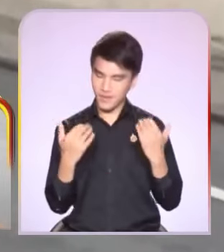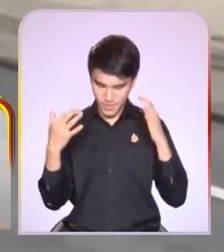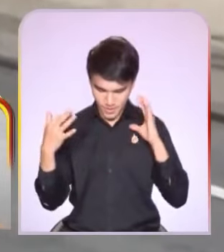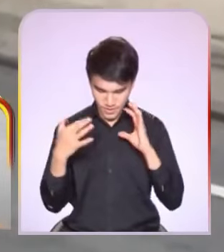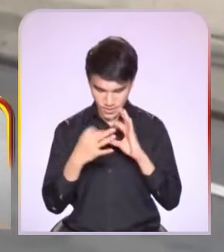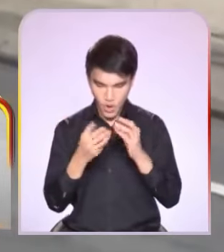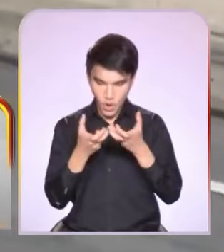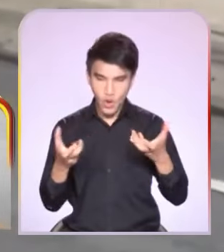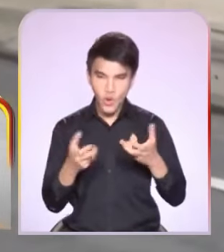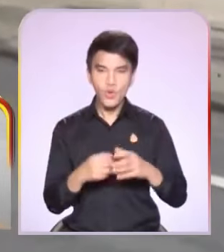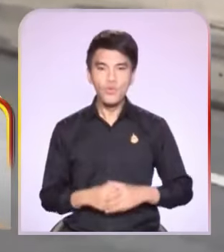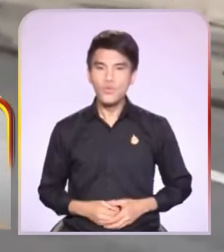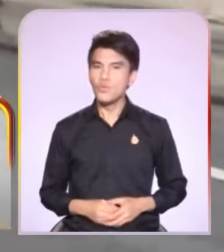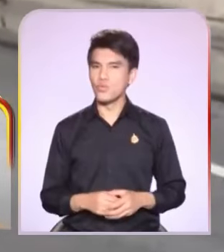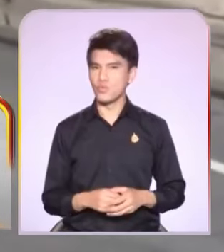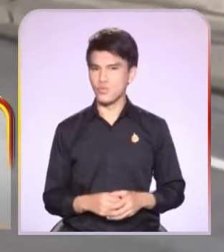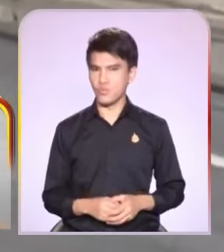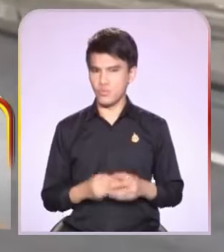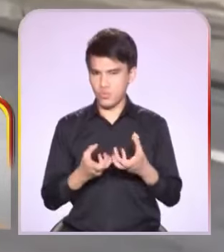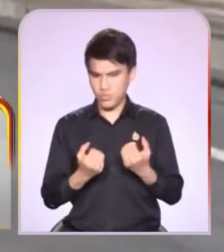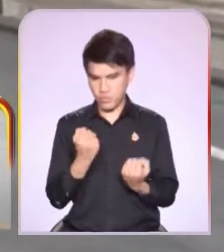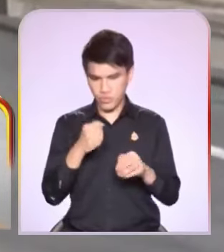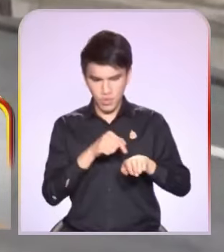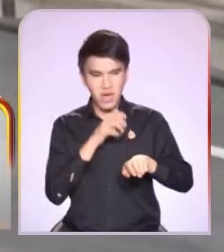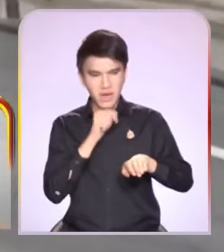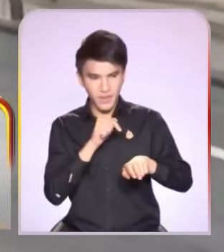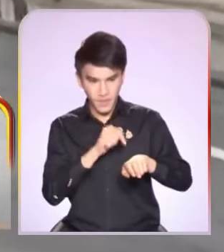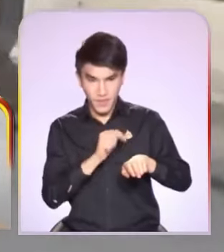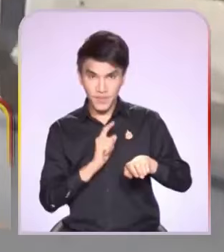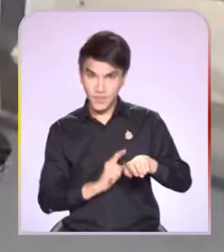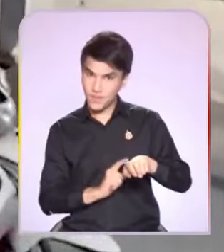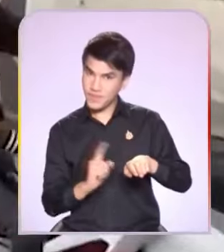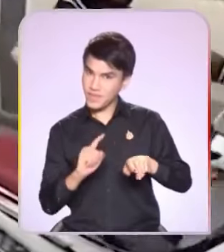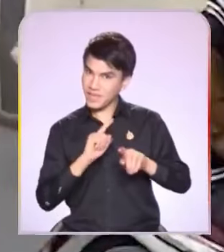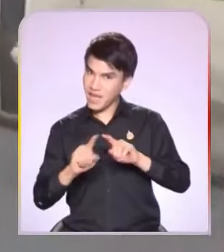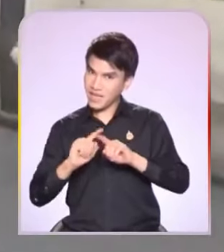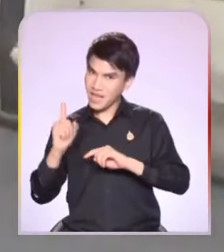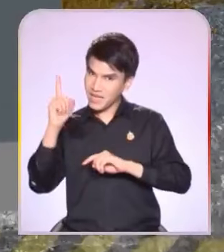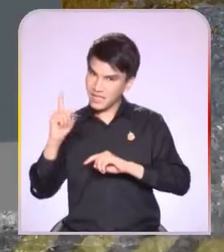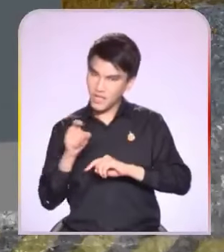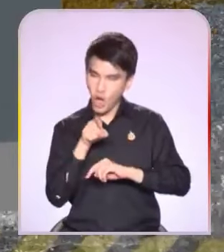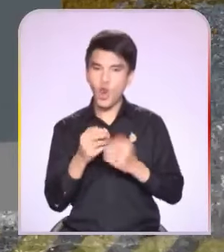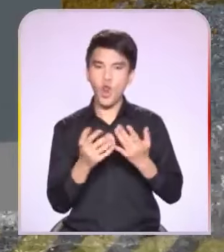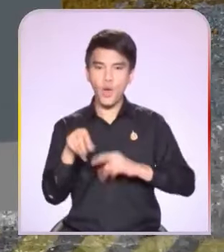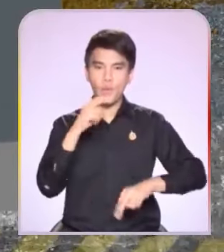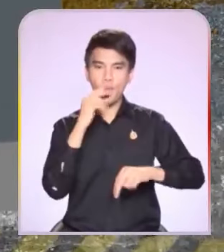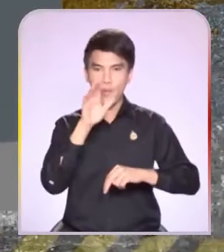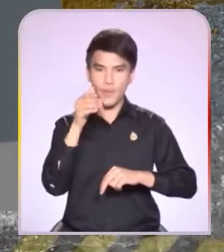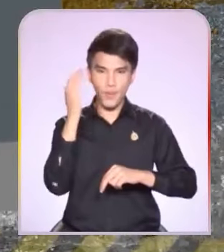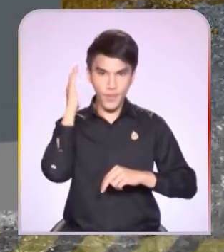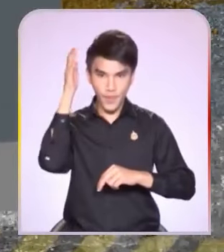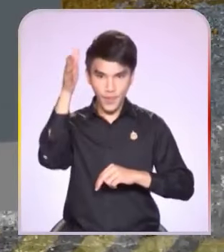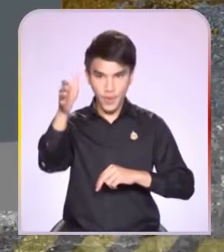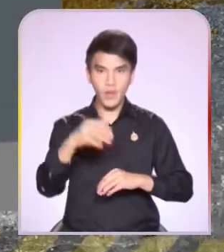ยวข้องกับอุปกรณ์ควบของรถหรือว่าความเสื่อมสภาพของท่อต่อก๊าซต่างๆยังต้องรอการตรวจสอบในเชิงลึกอีกนะ